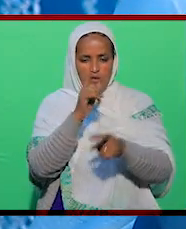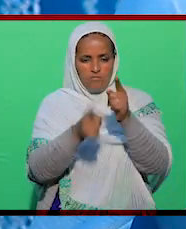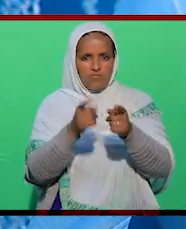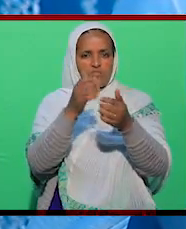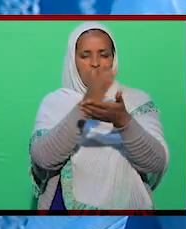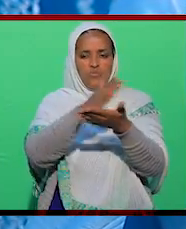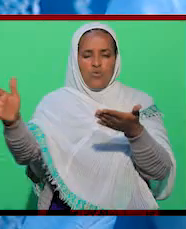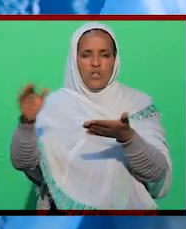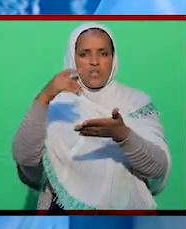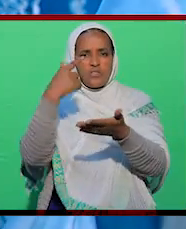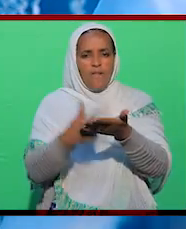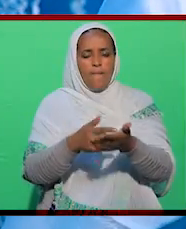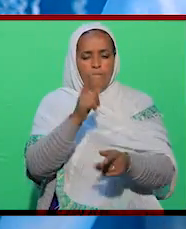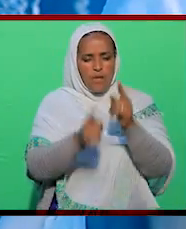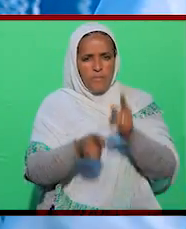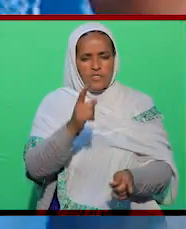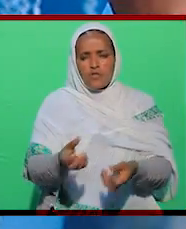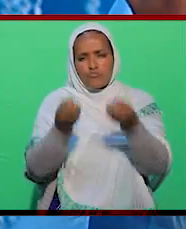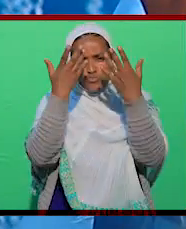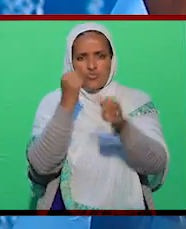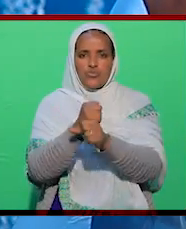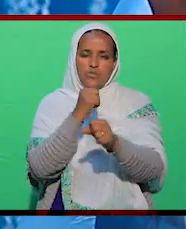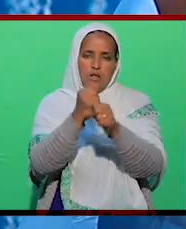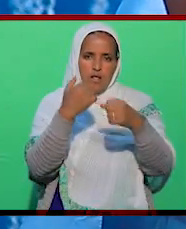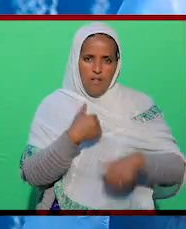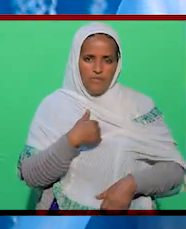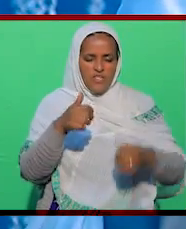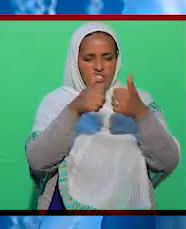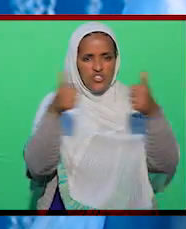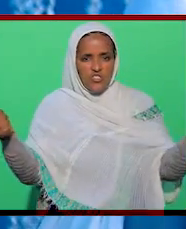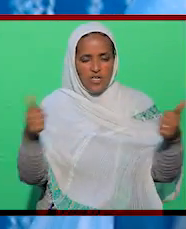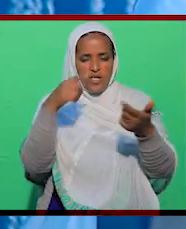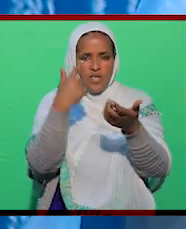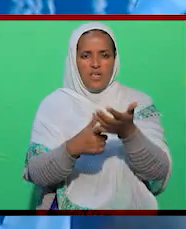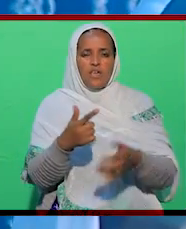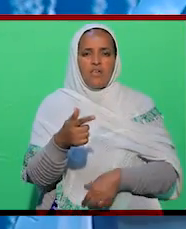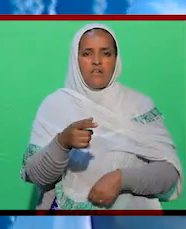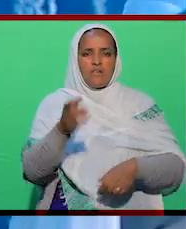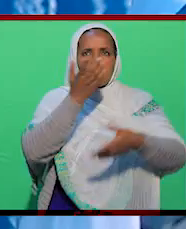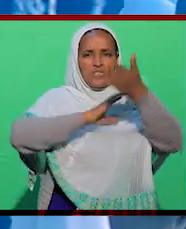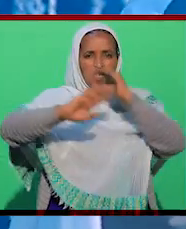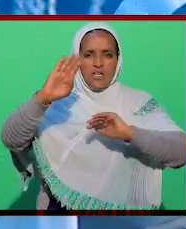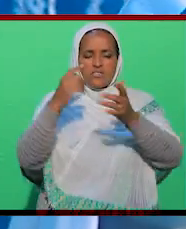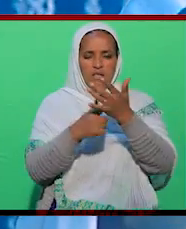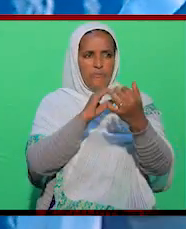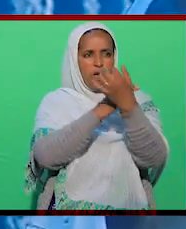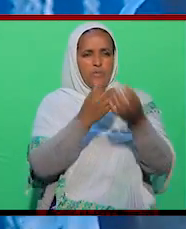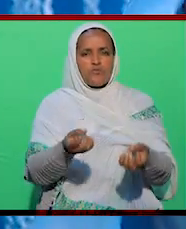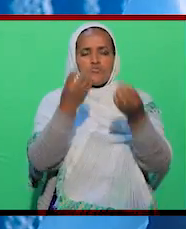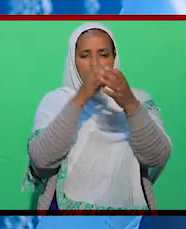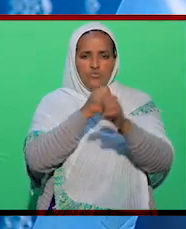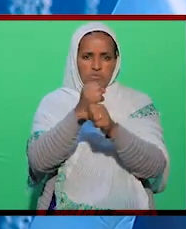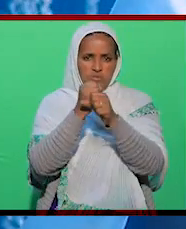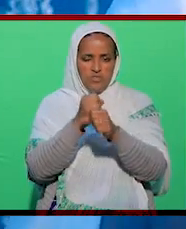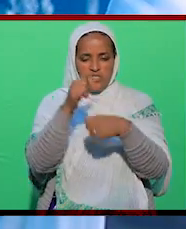ያመታቱ ተወገደ። በመታት ብዙ ነገር ይሰራል። እጅግ በጣም ይሄ ሳርካስ ትርኢት ምናምን የሚባል እንኳን በአቅማቸው